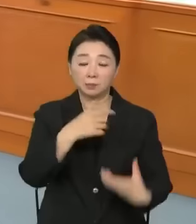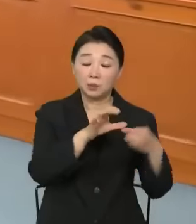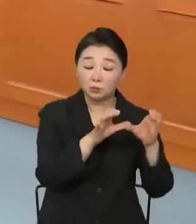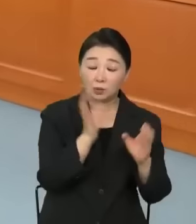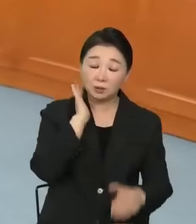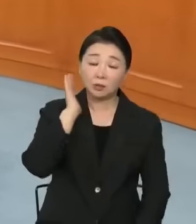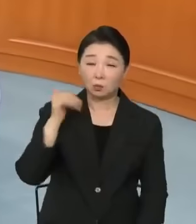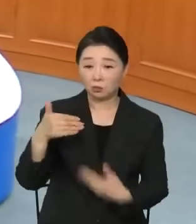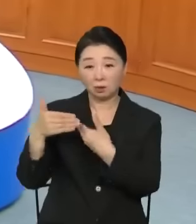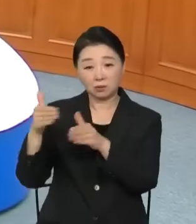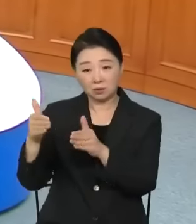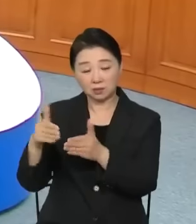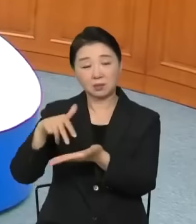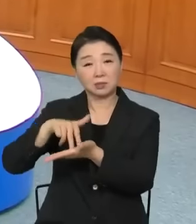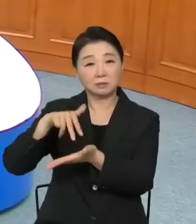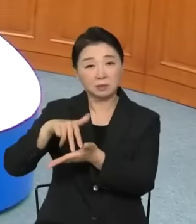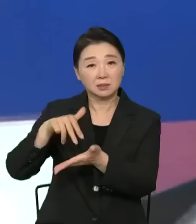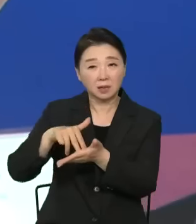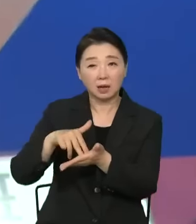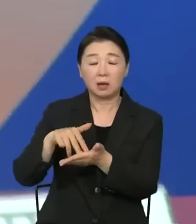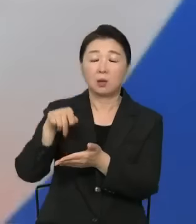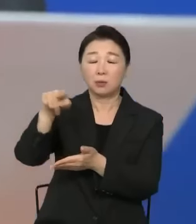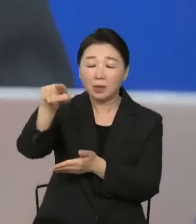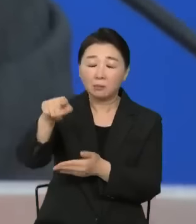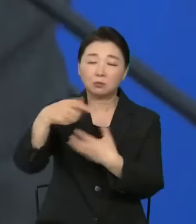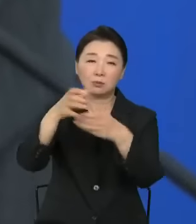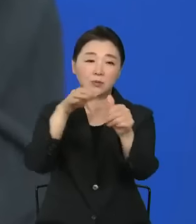민주당은 대통령실에